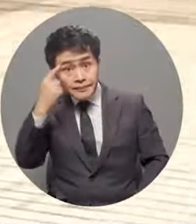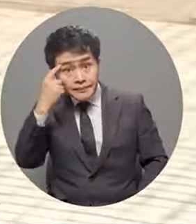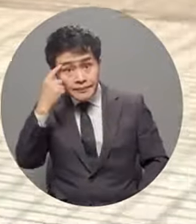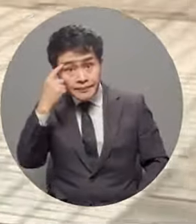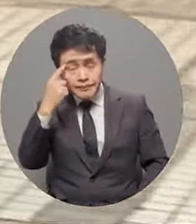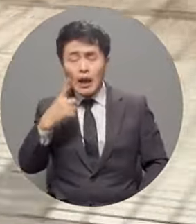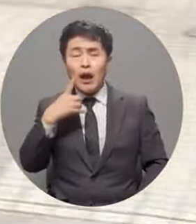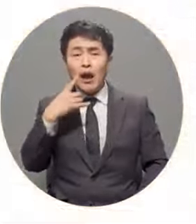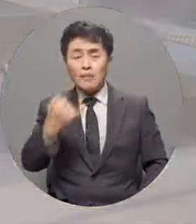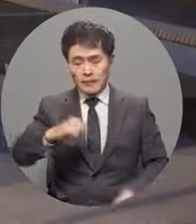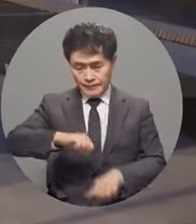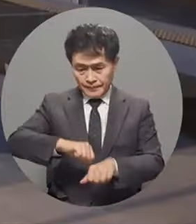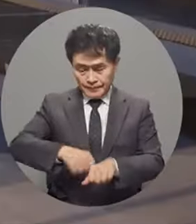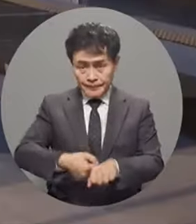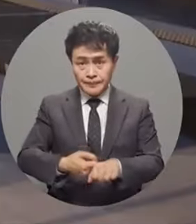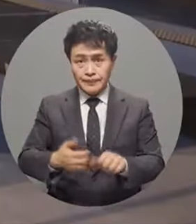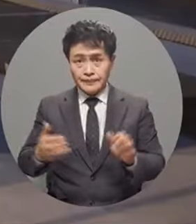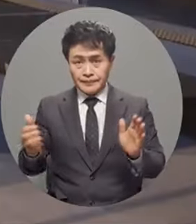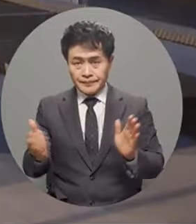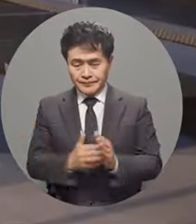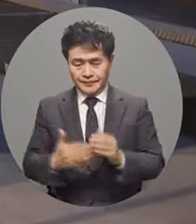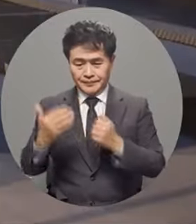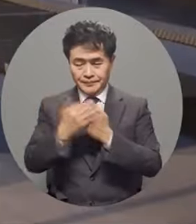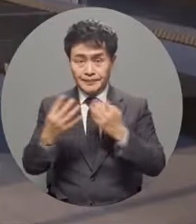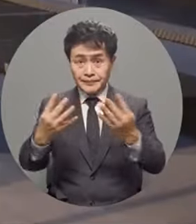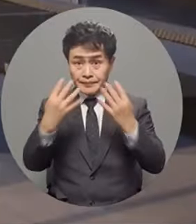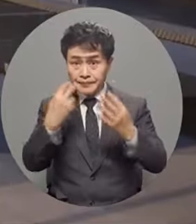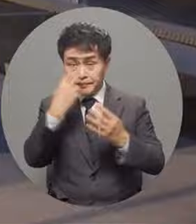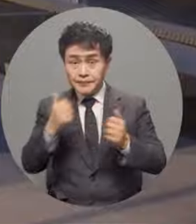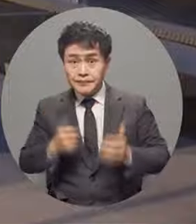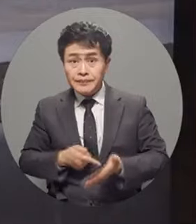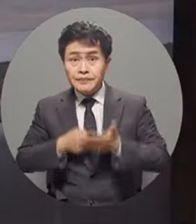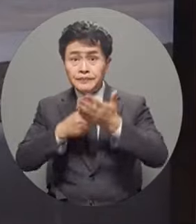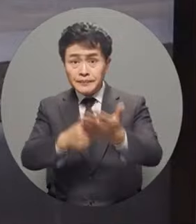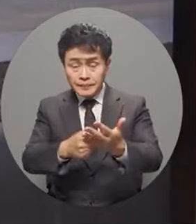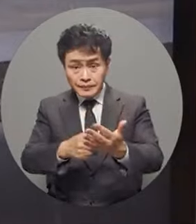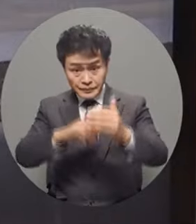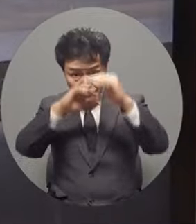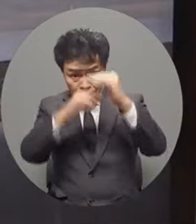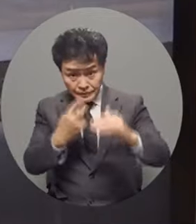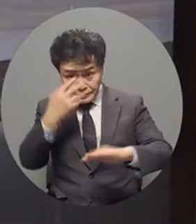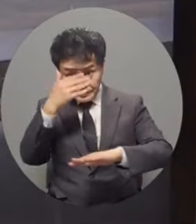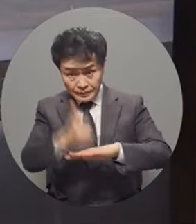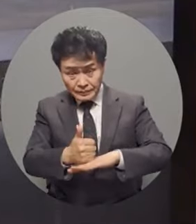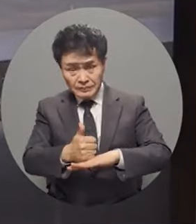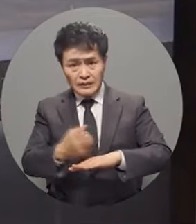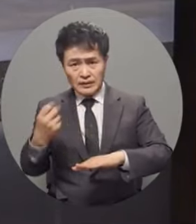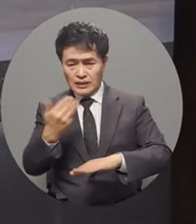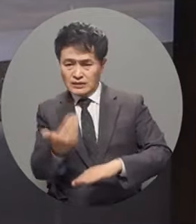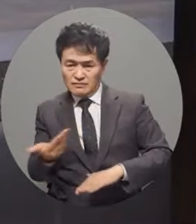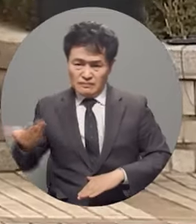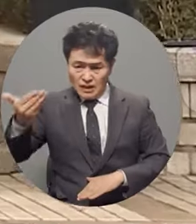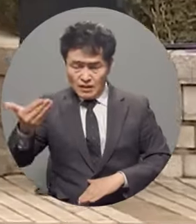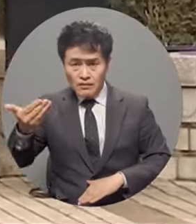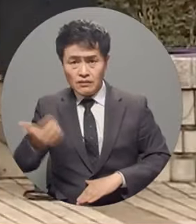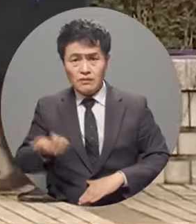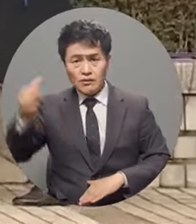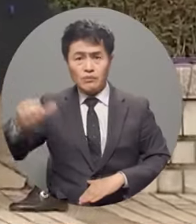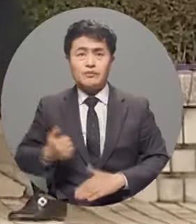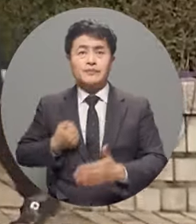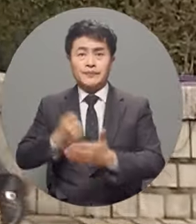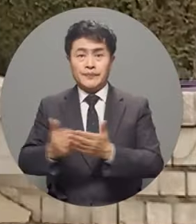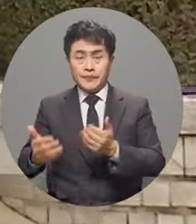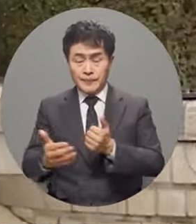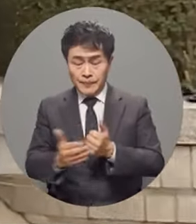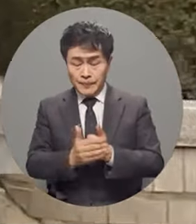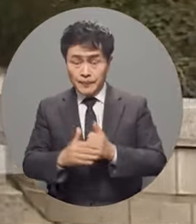부모가 모두 처벌을 받았다며 집행유예를 구형했던 검찰은 판결 내용을 검토해 항소 여부를 결정할 계획입니다. 지난달